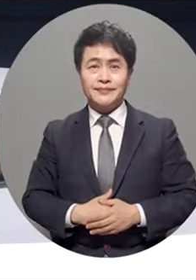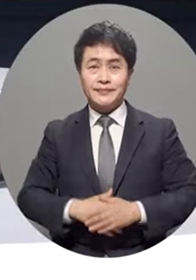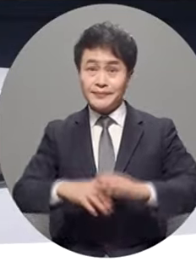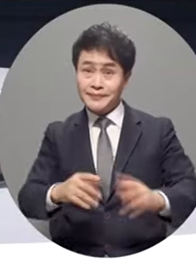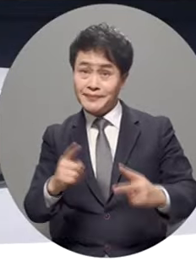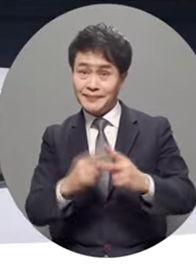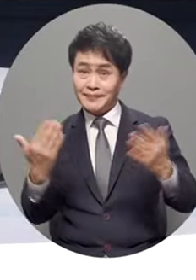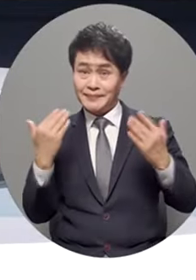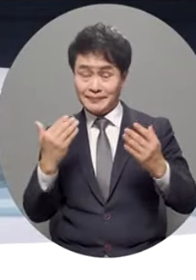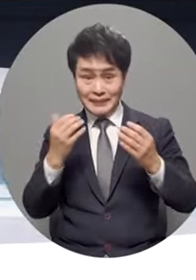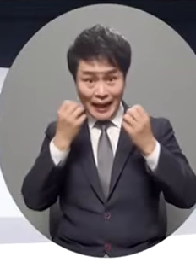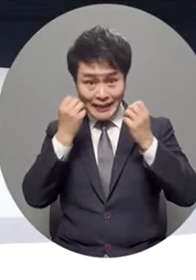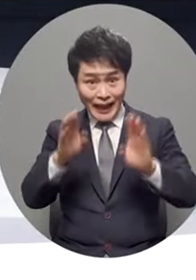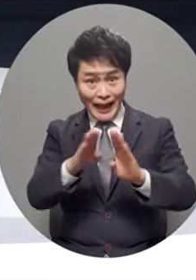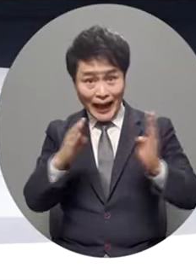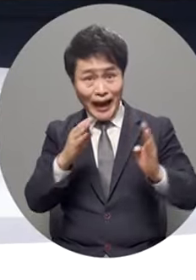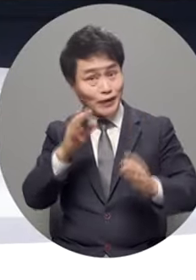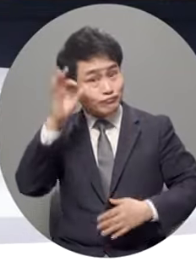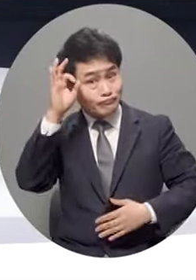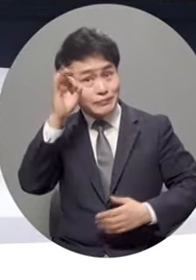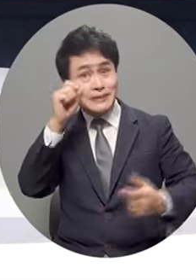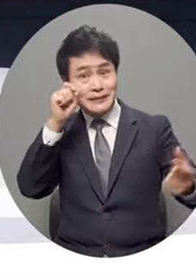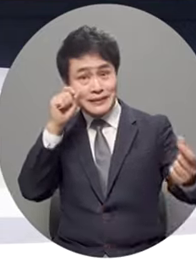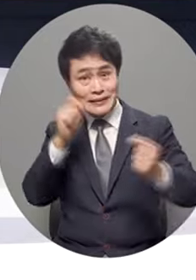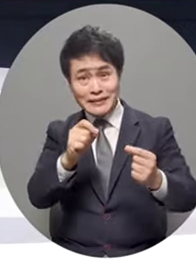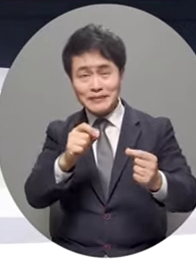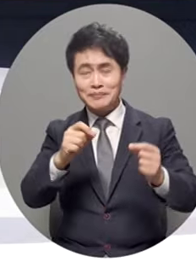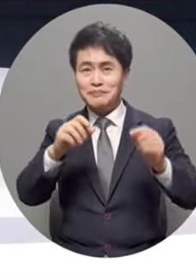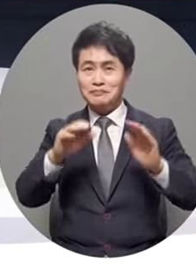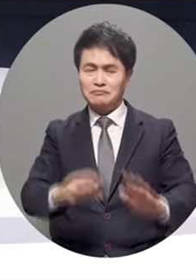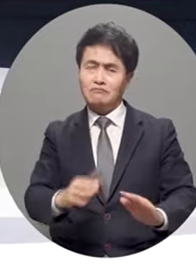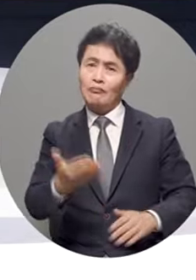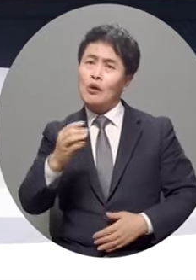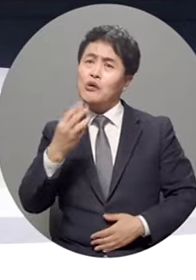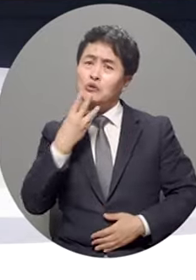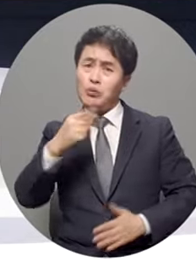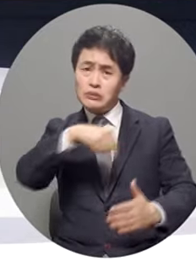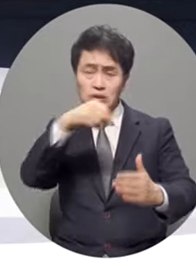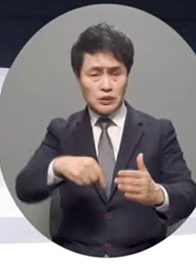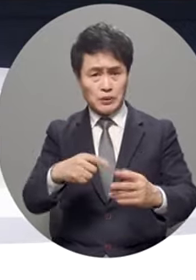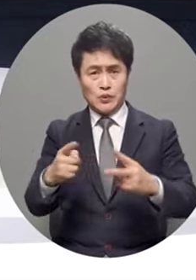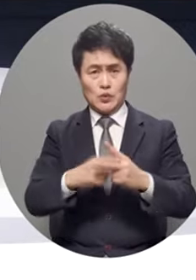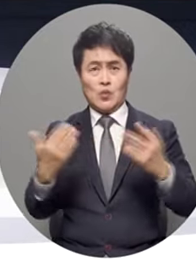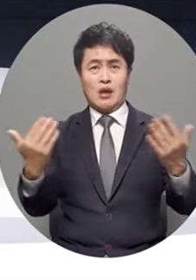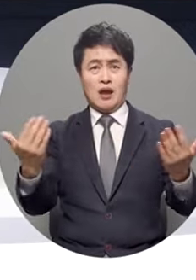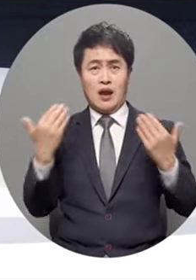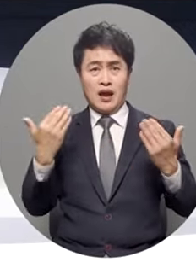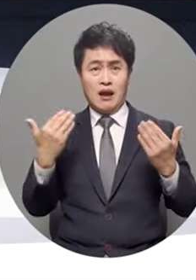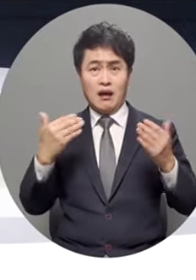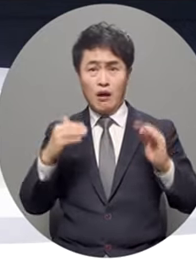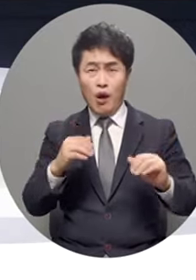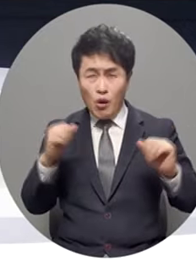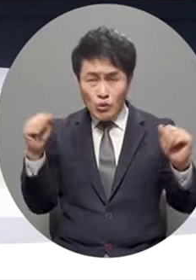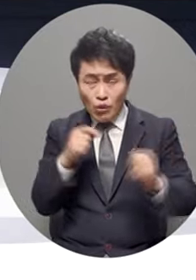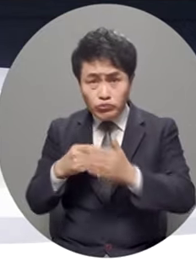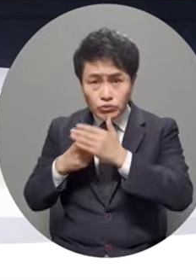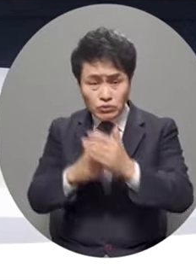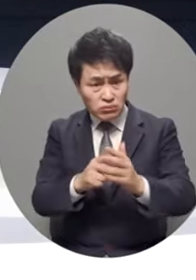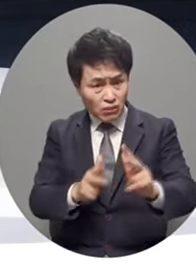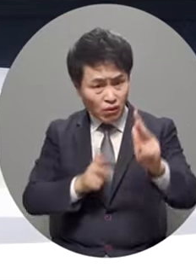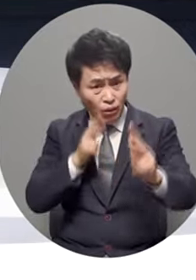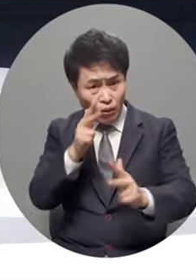초등학교 새 학기 개학이 이제 열흘도 채 남지 않았습니다. 그런데 서울 시내 일부 초등학교에서는 겨우내 진행된 공사가